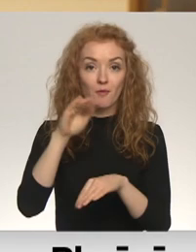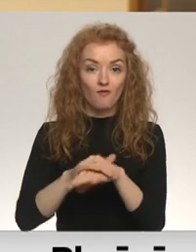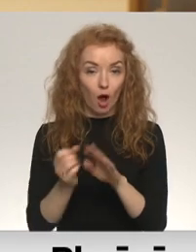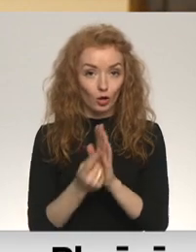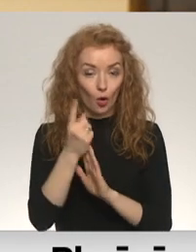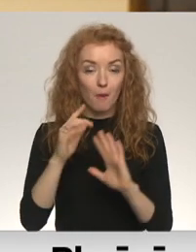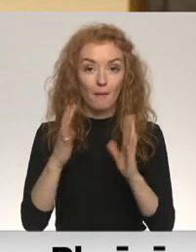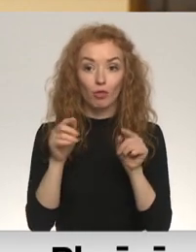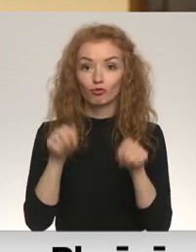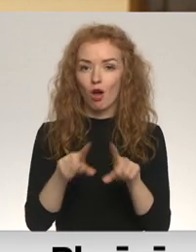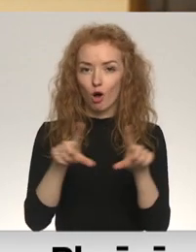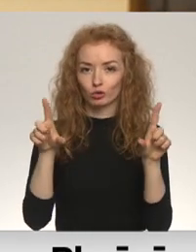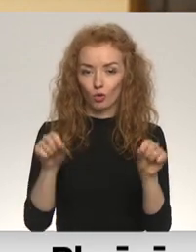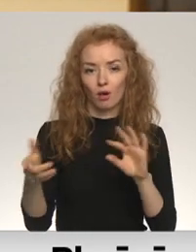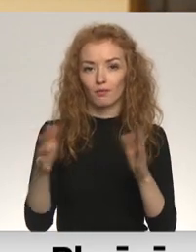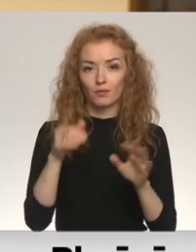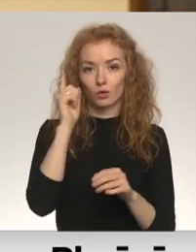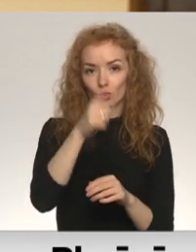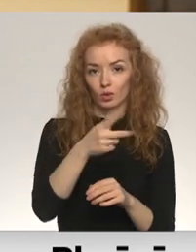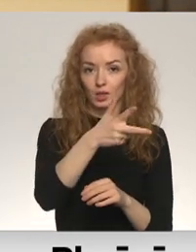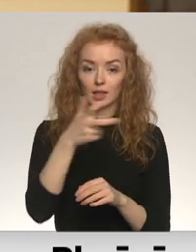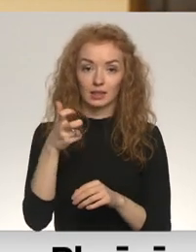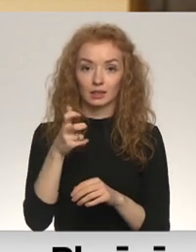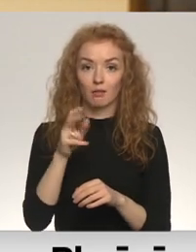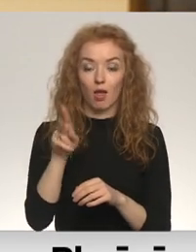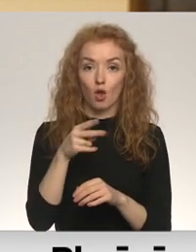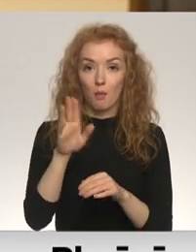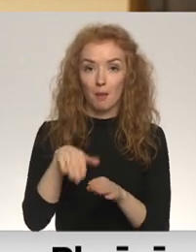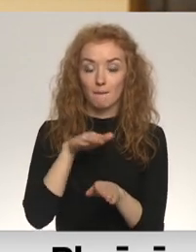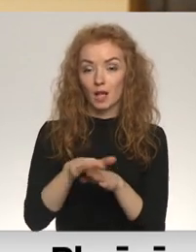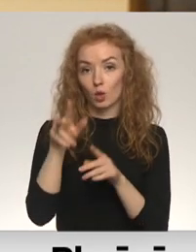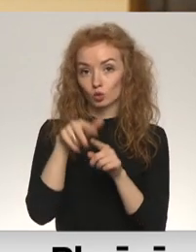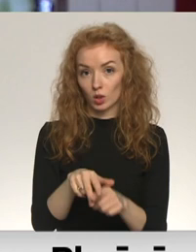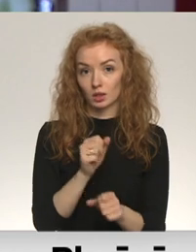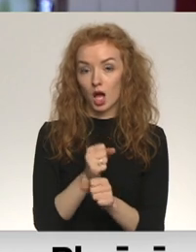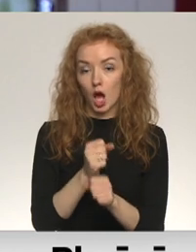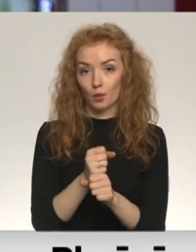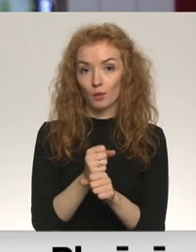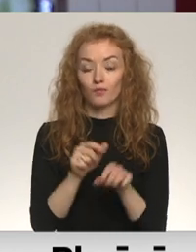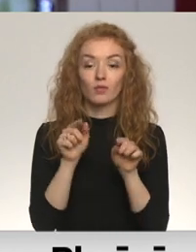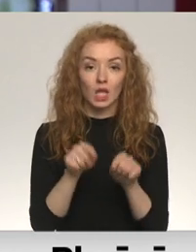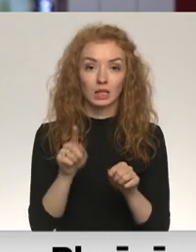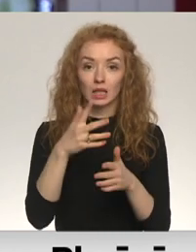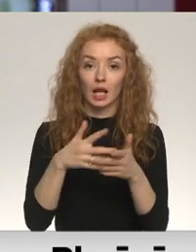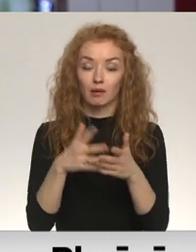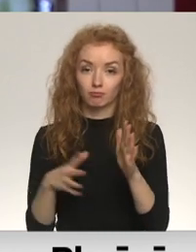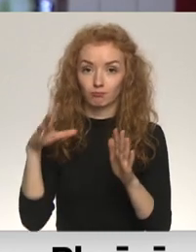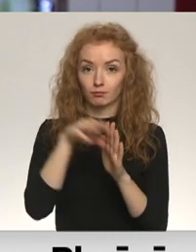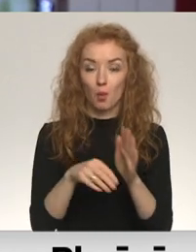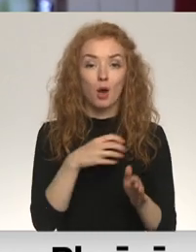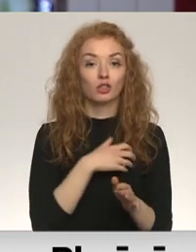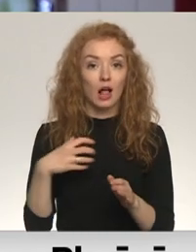faktoriem, bet šajā skolā tā ir ap 1300 eiro par pilnas slodzes darbu. Tas ir ierēķinot